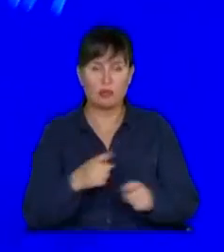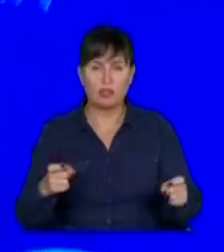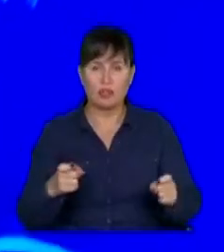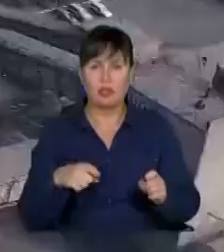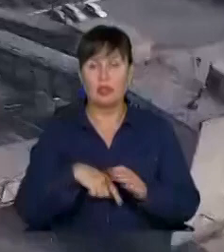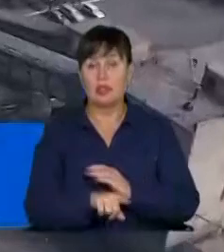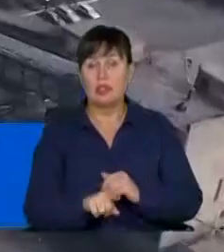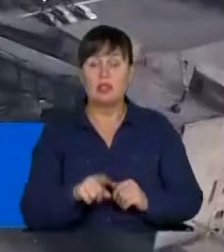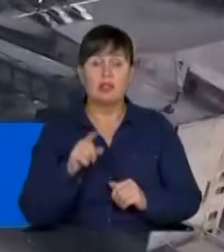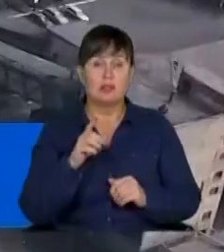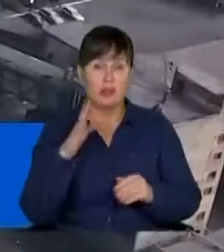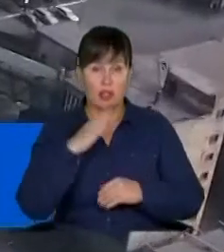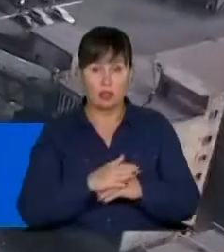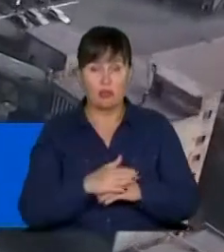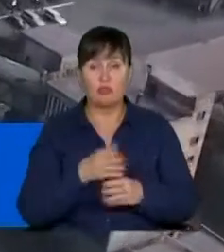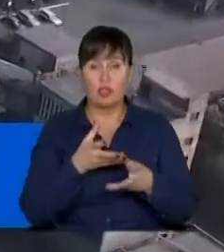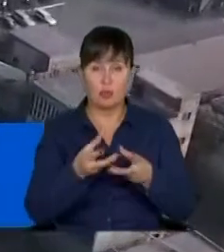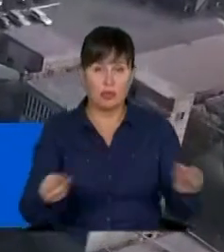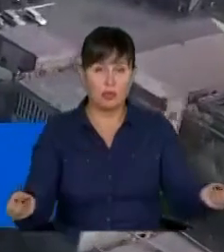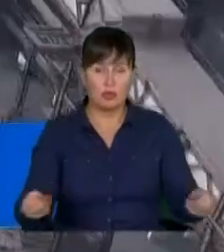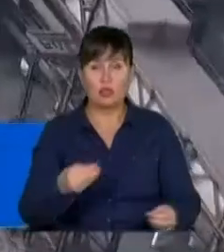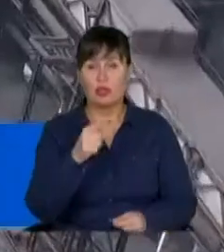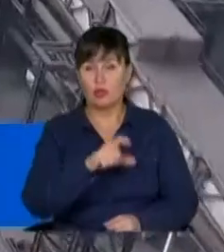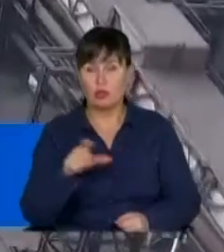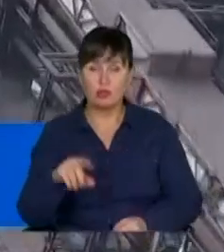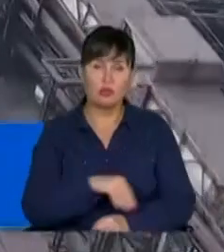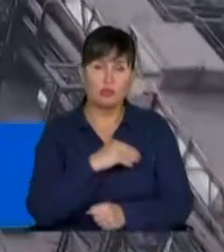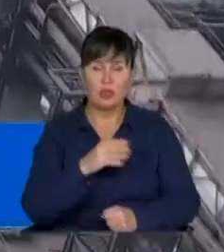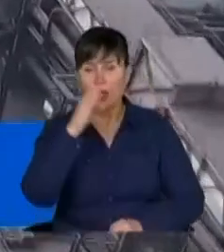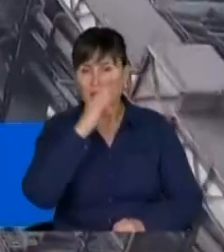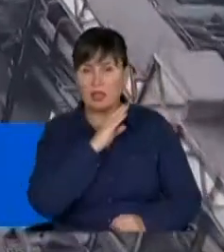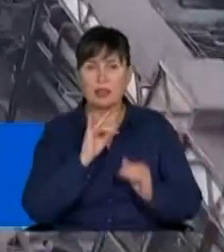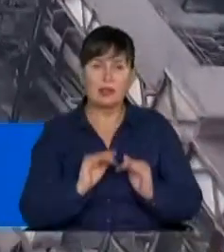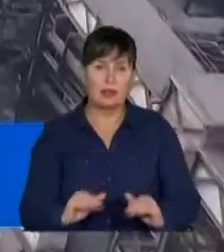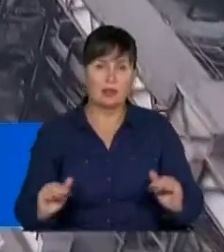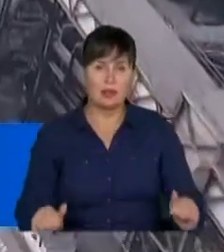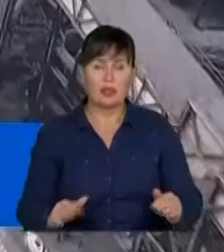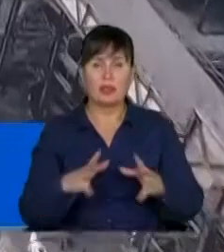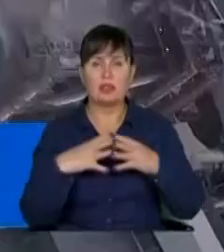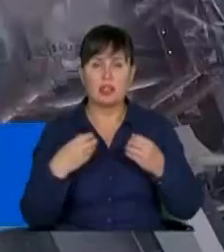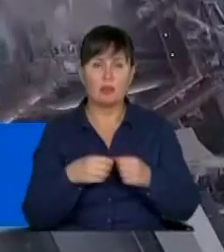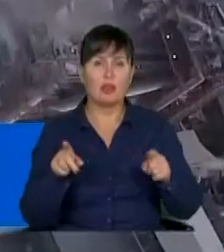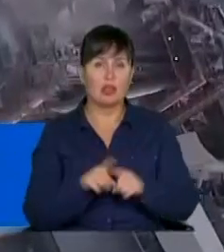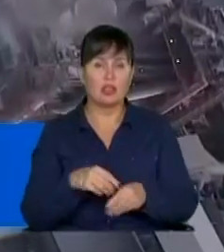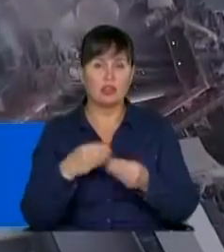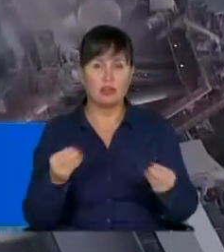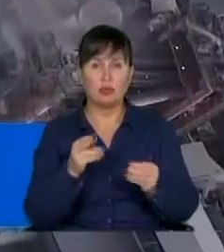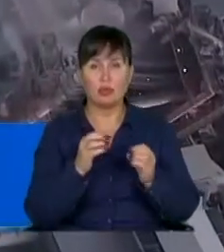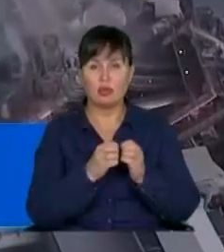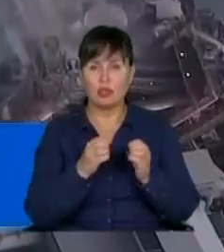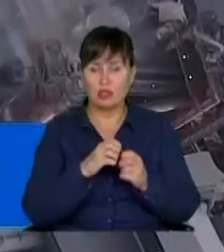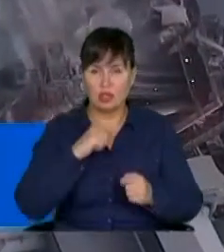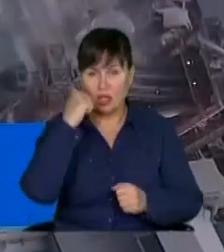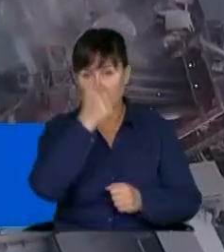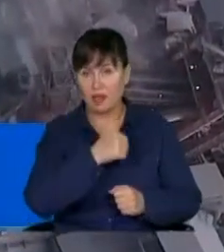Ермагамбет Буликпаев. Выплачены займы самих горняков, их супругов, родителей и детей. Семьям также выдали по 10 годовых